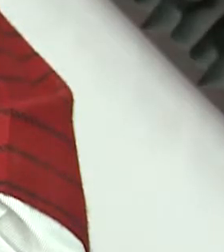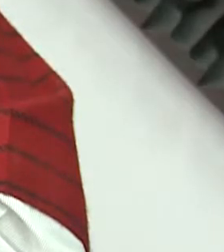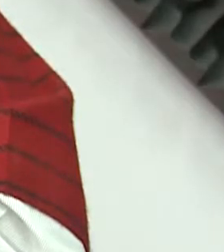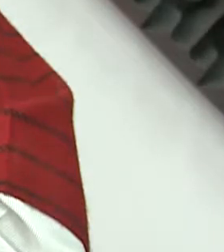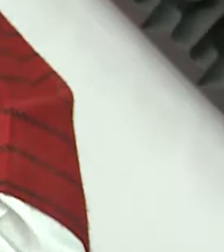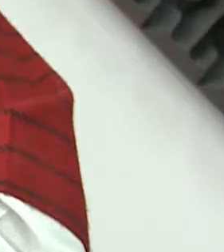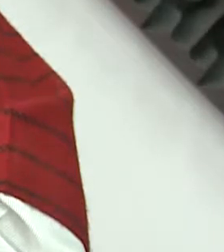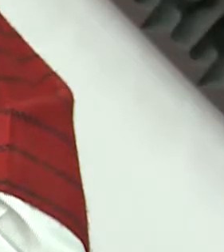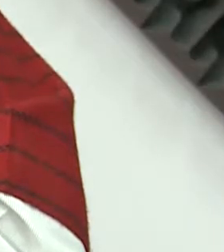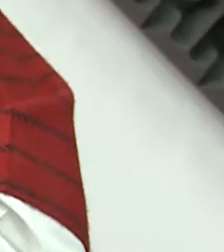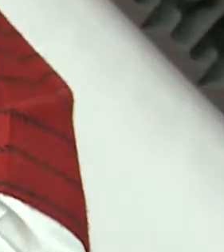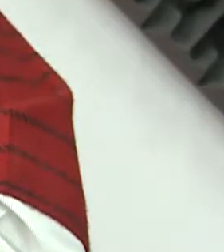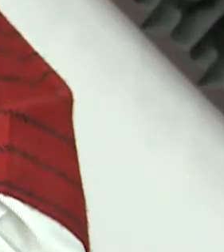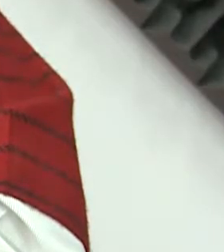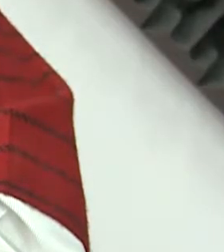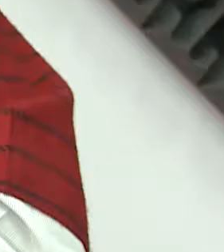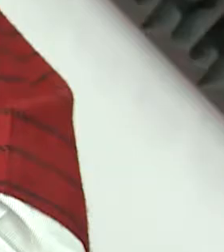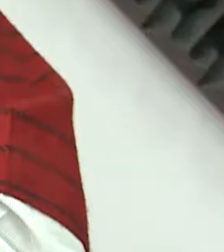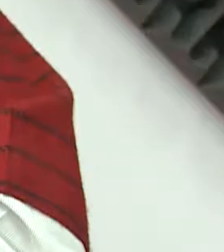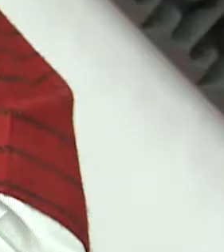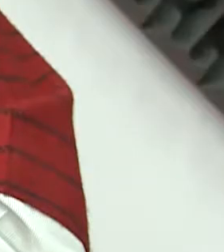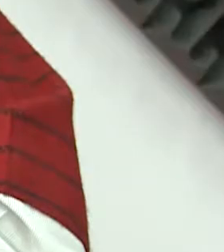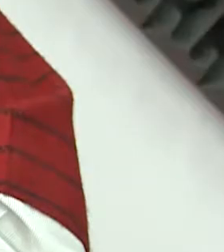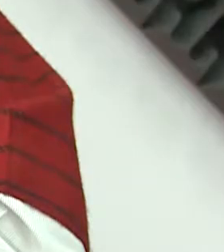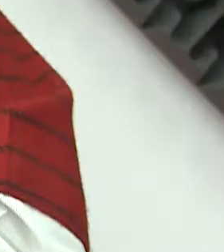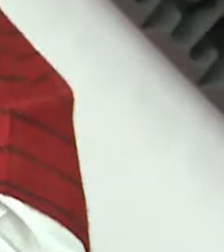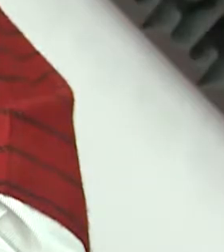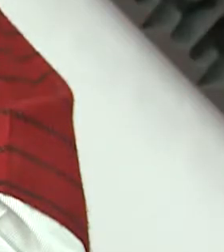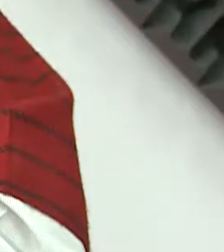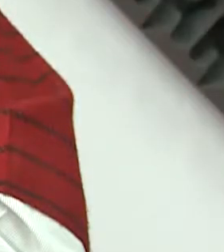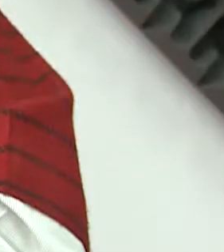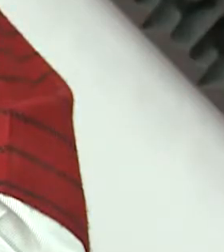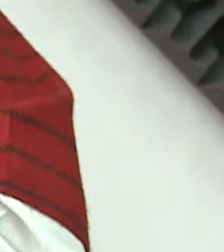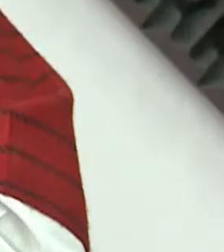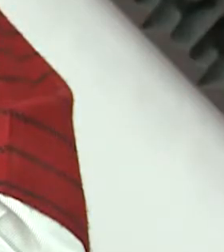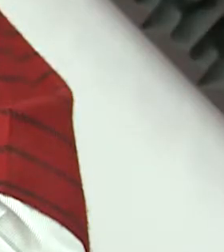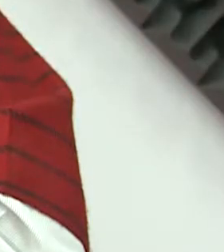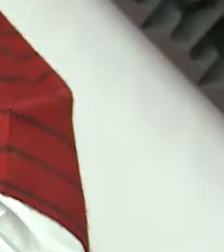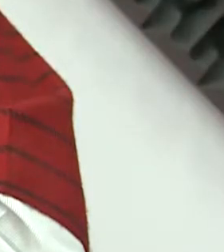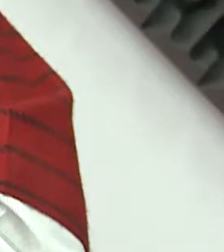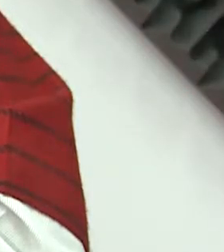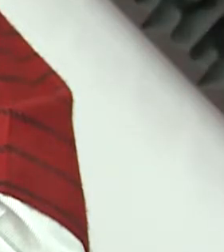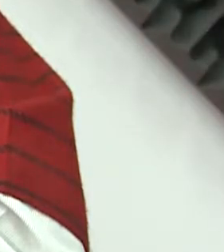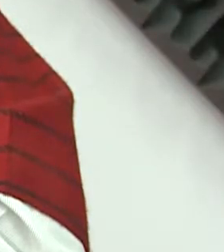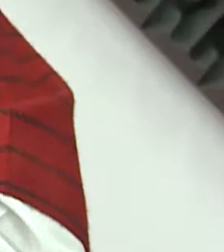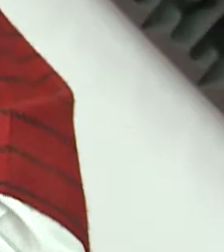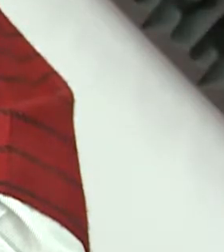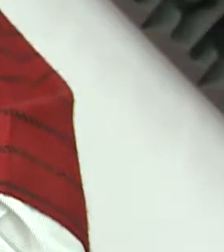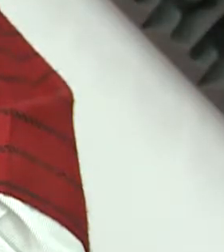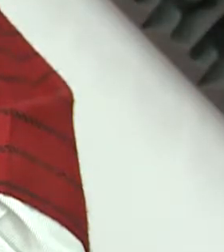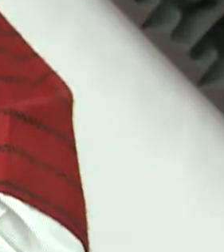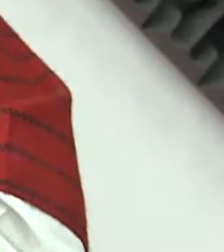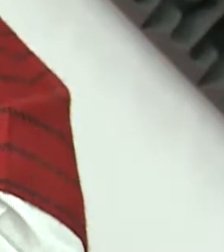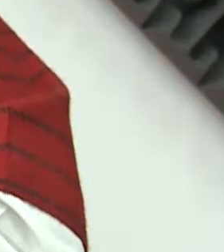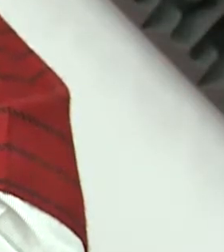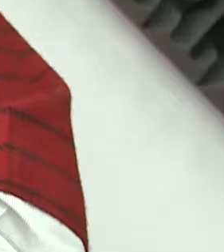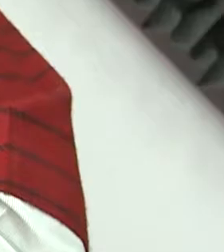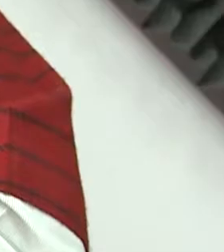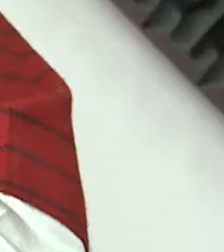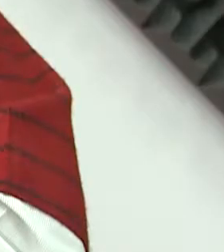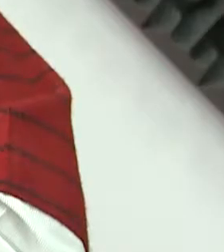karkakuna, shinami, nyukunchi, kaipi. Kashna kamachikunawan, yakta kausaita yanapakunchi nishpami,